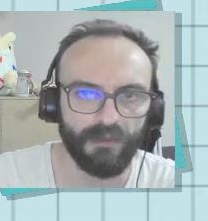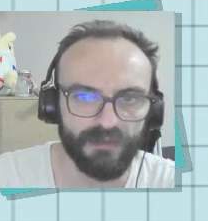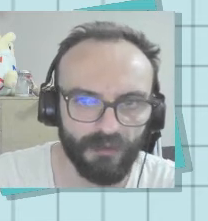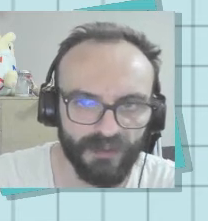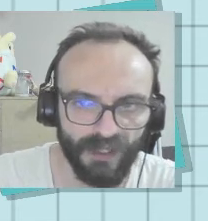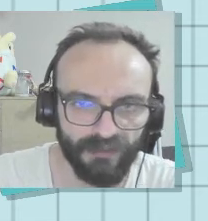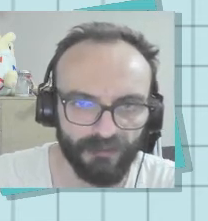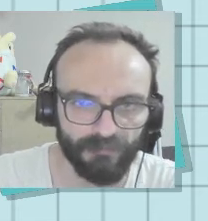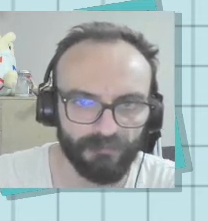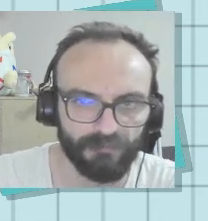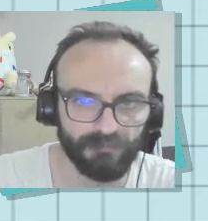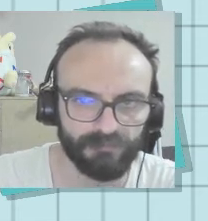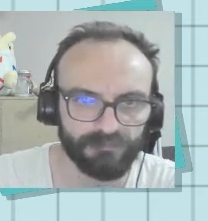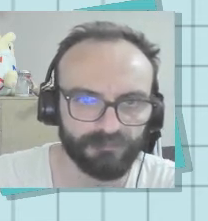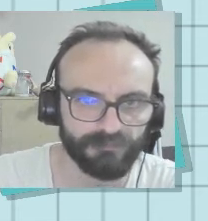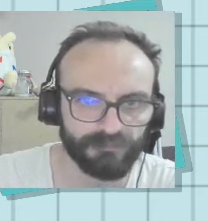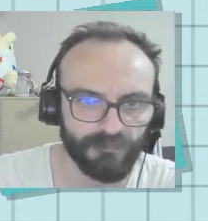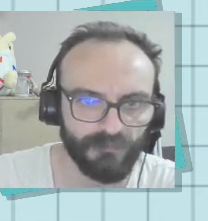voilà, StorySign.